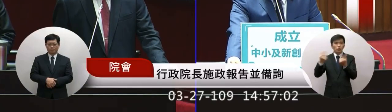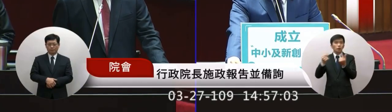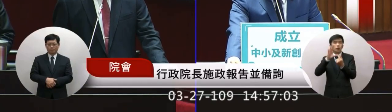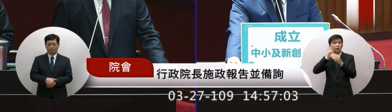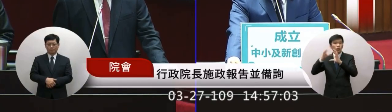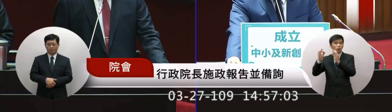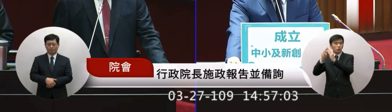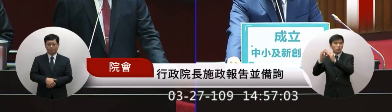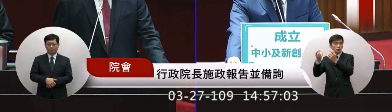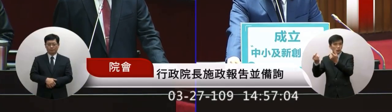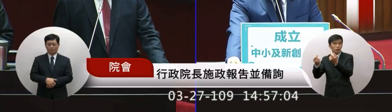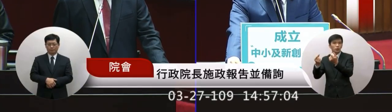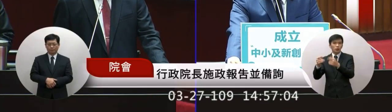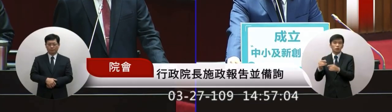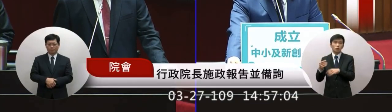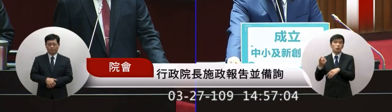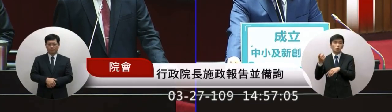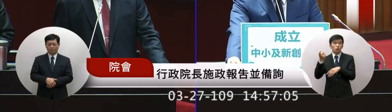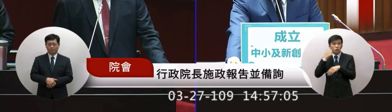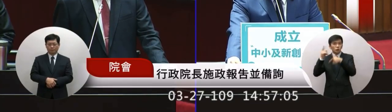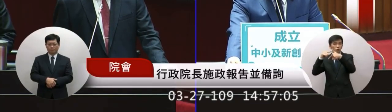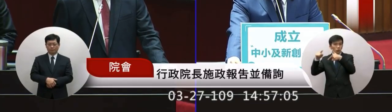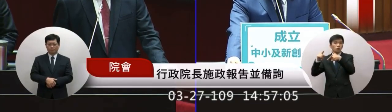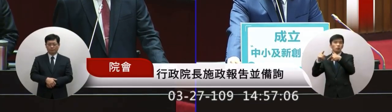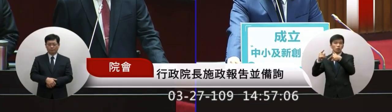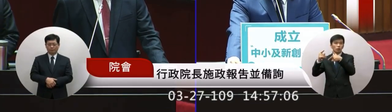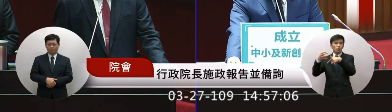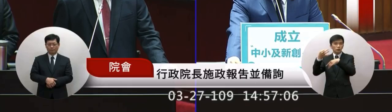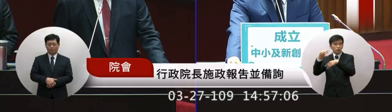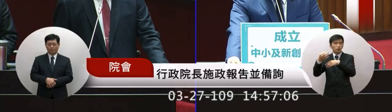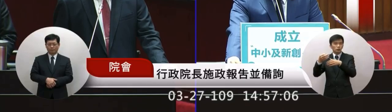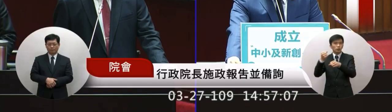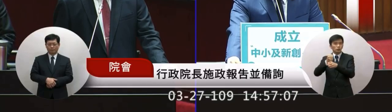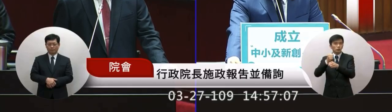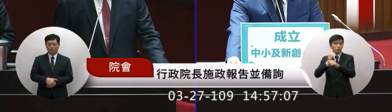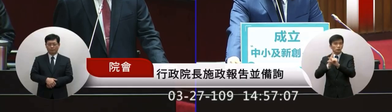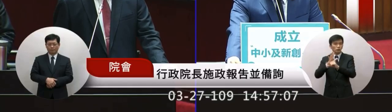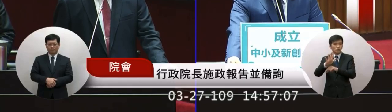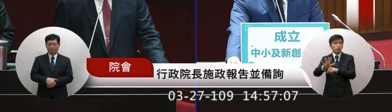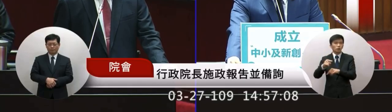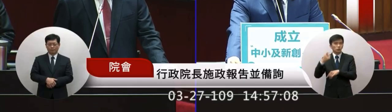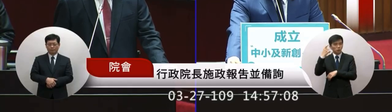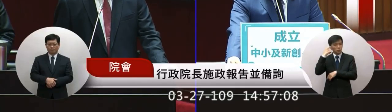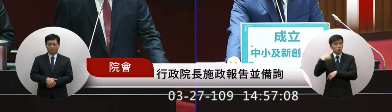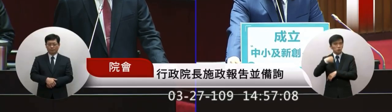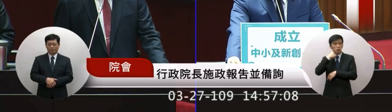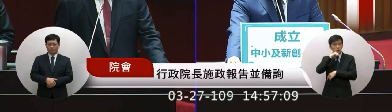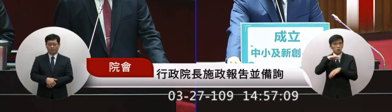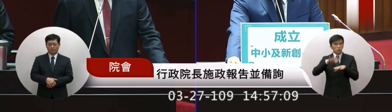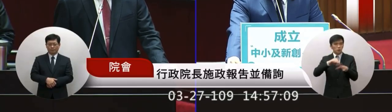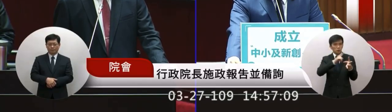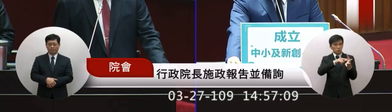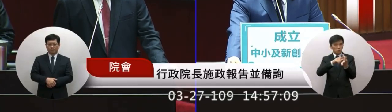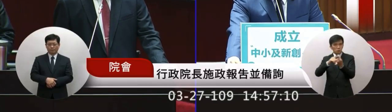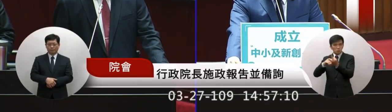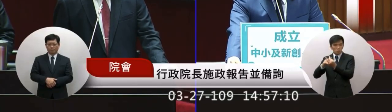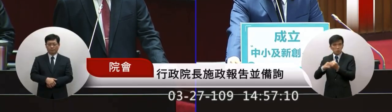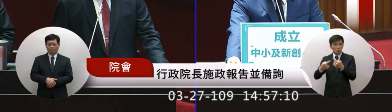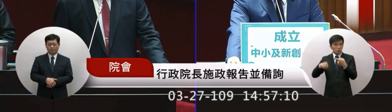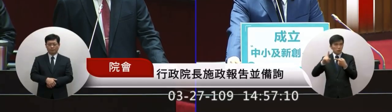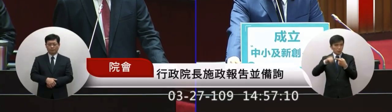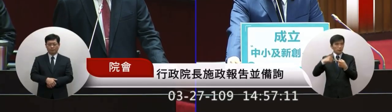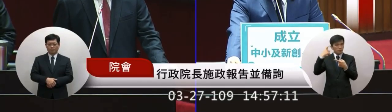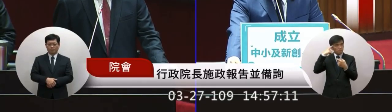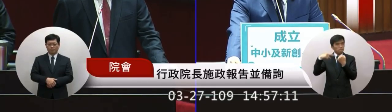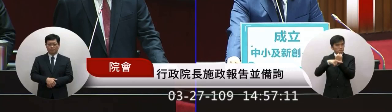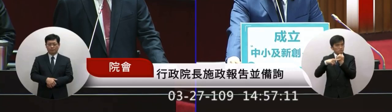部分，其实应该做一次的产业的总体检，把我们所有应该要后面要发展到数位经济都要包裹进去